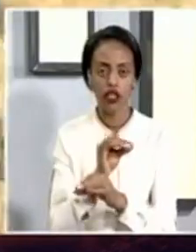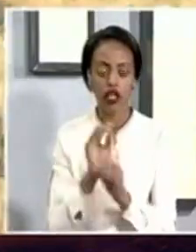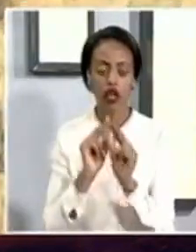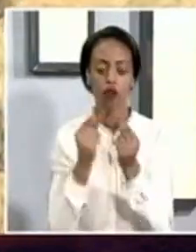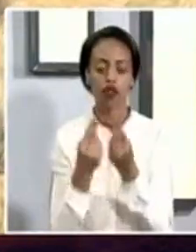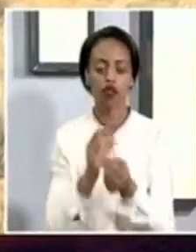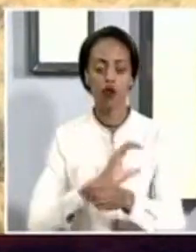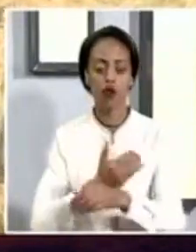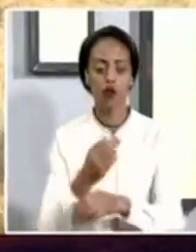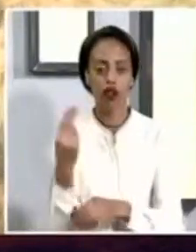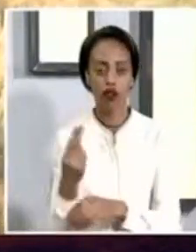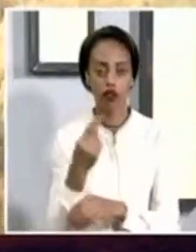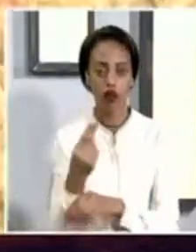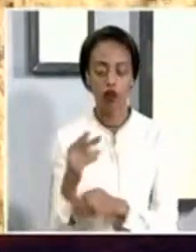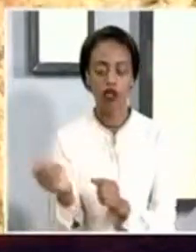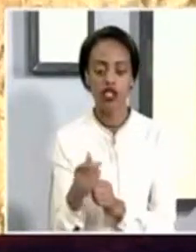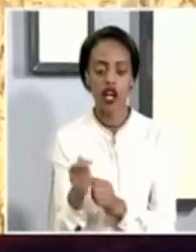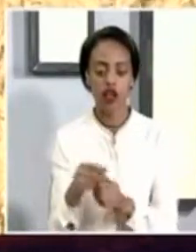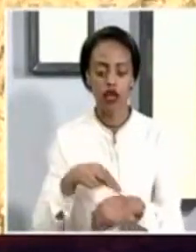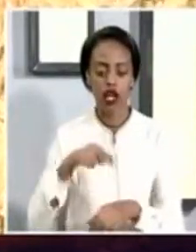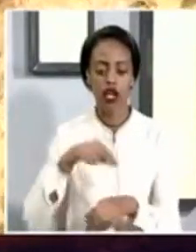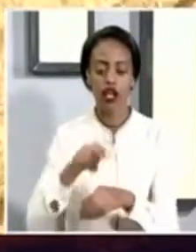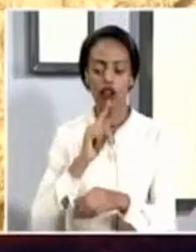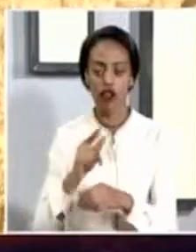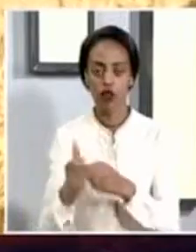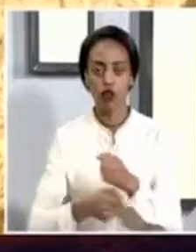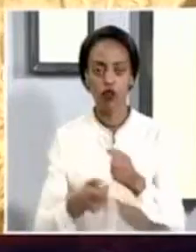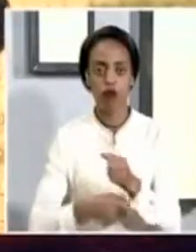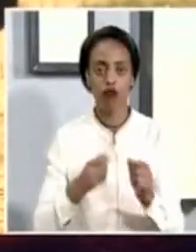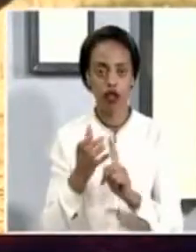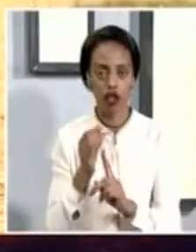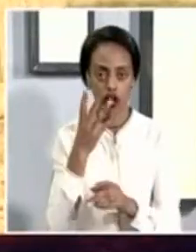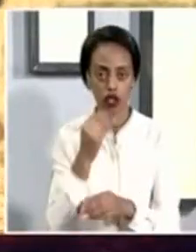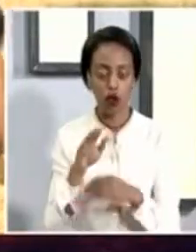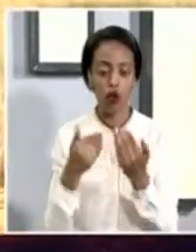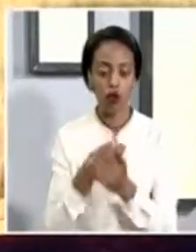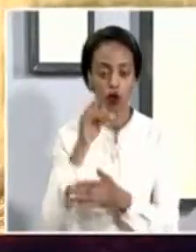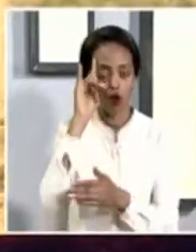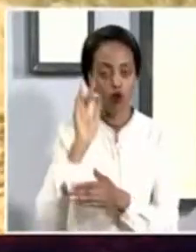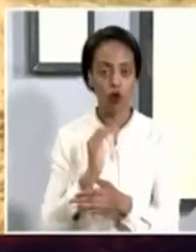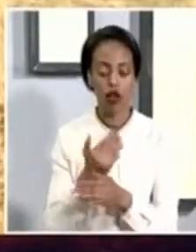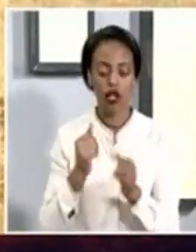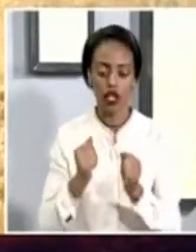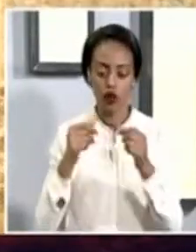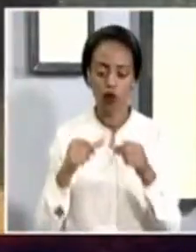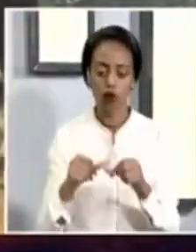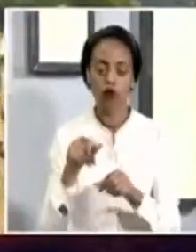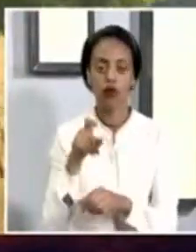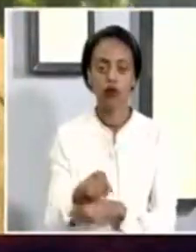ጉልበት ተጠቒሙ ዝረእቱ ይኸልዕል ሓዲሩ እዚ ብጣዕሚ ኩለን ወረዳታት ዘዋና ኣጣሪክለን ክወስታሉ ዝግባእ